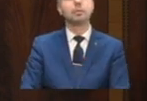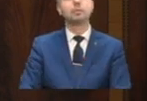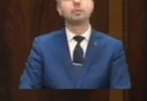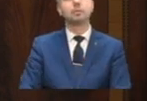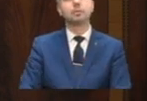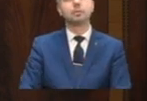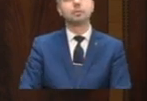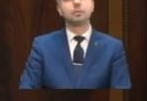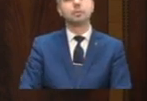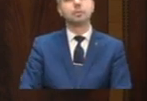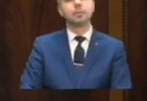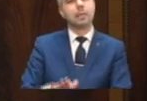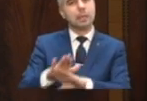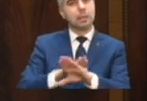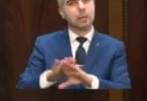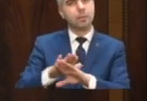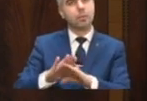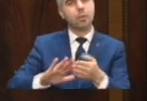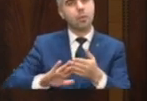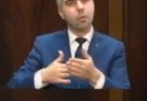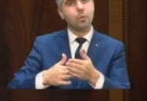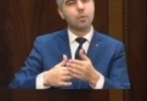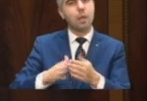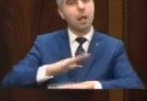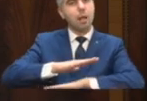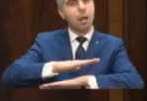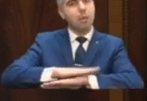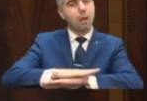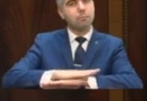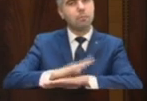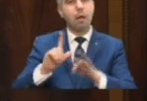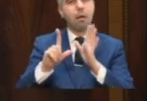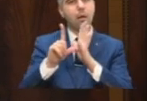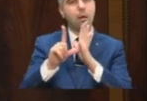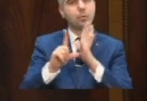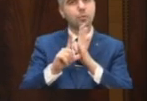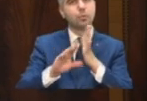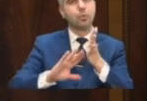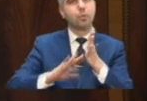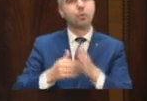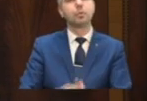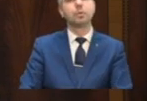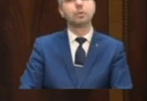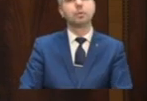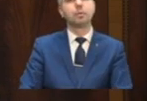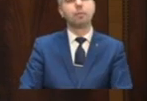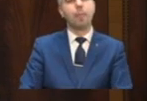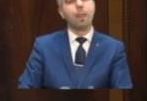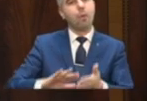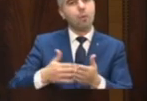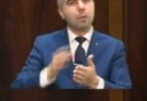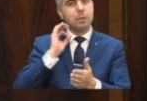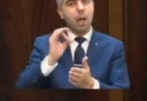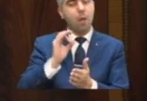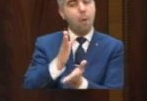السيدات والسادة النواب المرجو من الجميع أن يلتزم بالمقتضيات النظام الداخلي وبالأخلاقيات